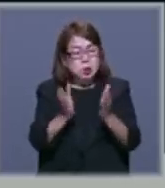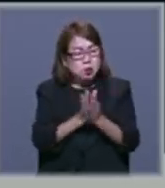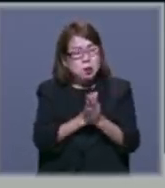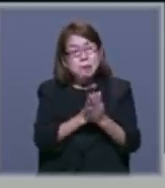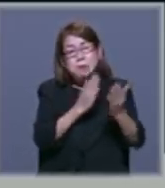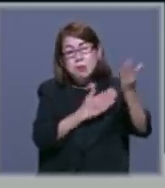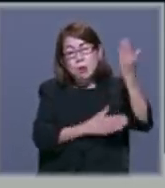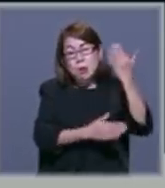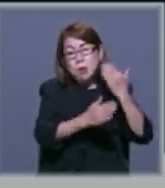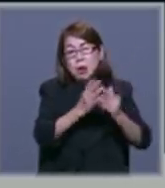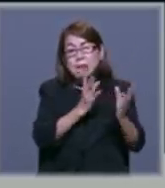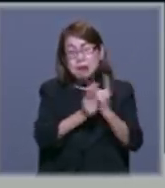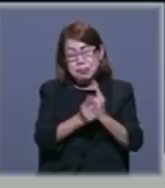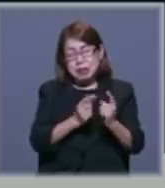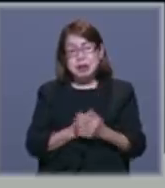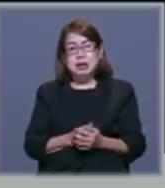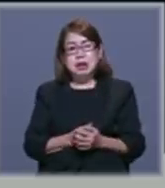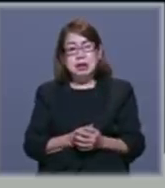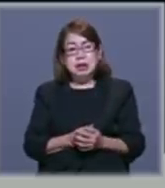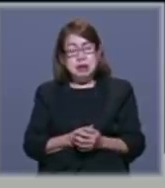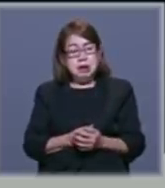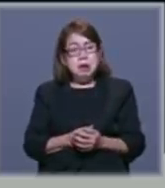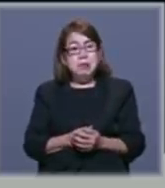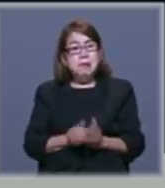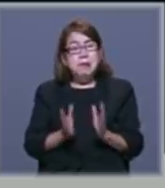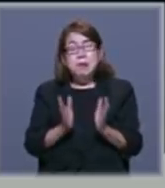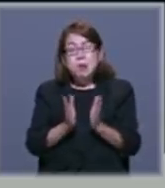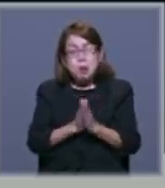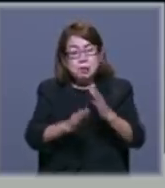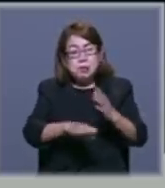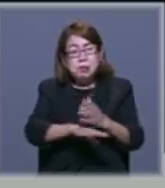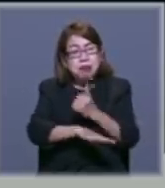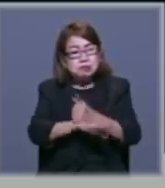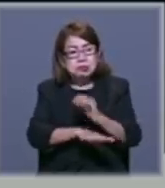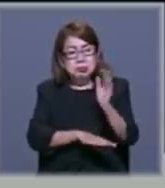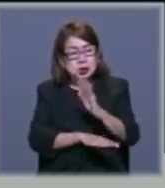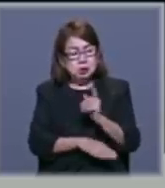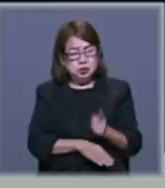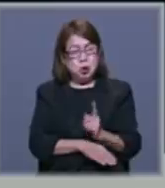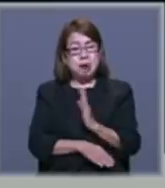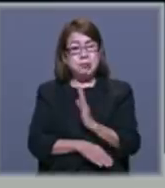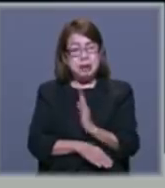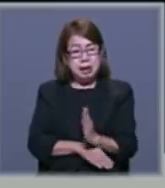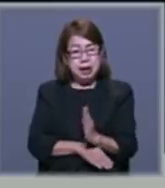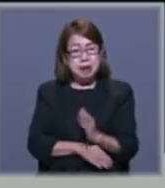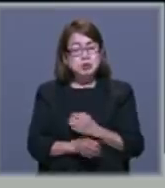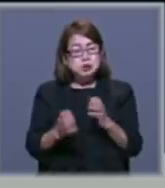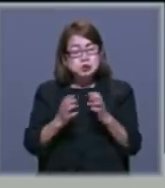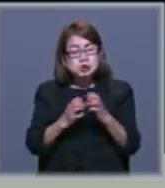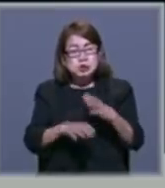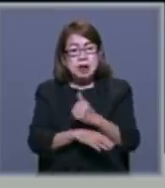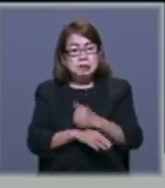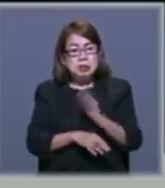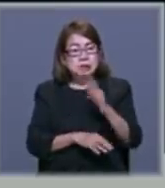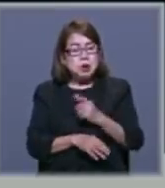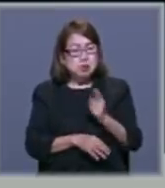พณีและทรงอยู่เหนือการเมืองจึงต้องทรงเป็นกลางทางการเมืองทั้งยังทรงต้องระมัดระวังมิให้ส